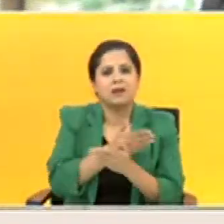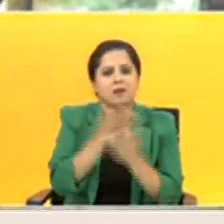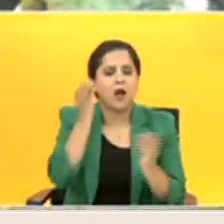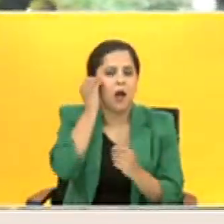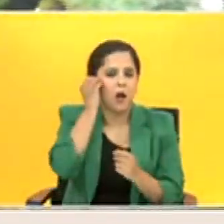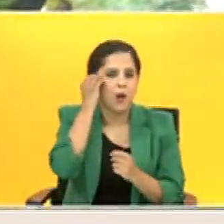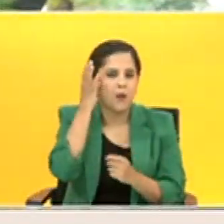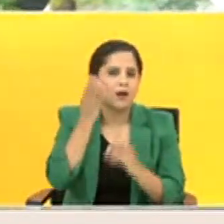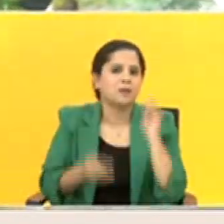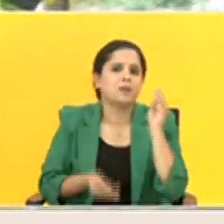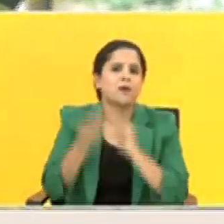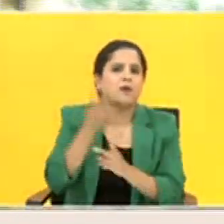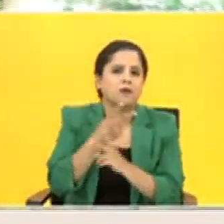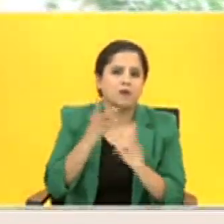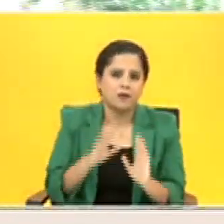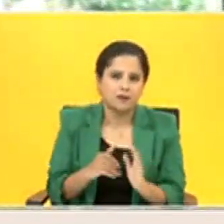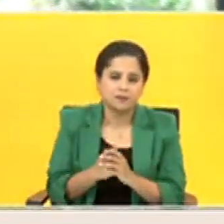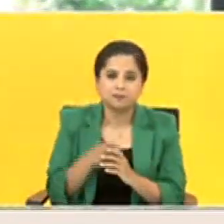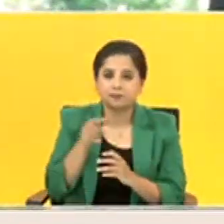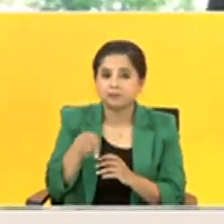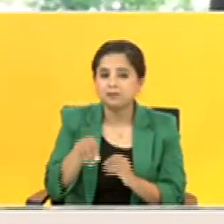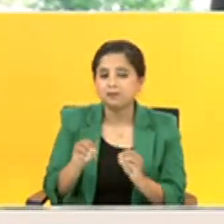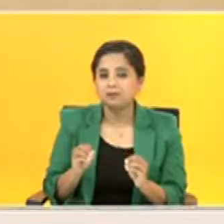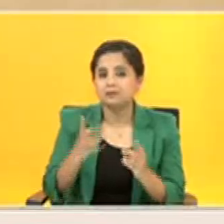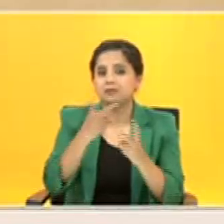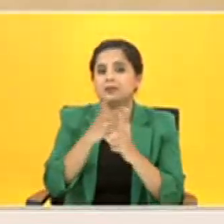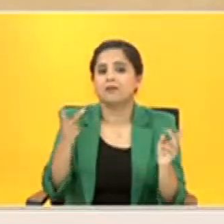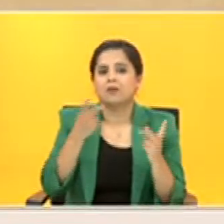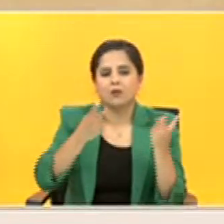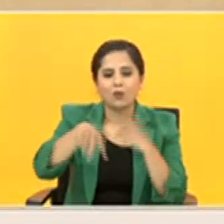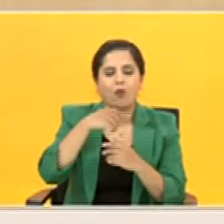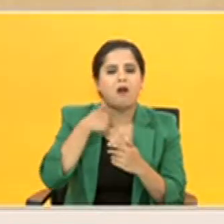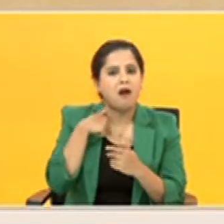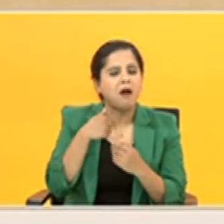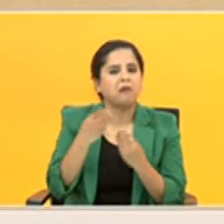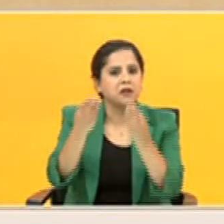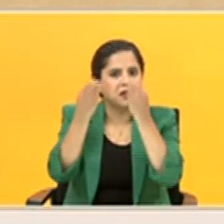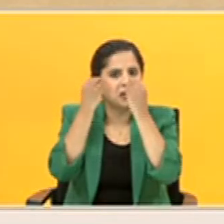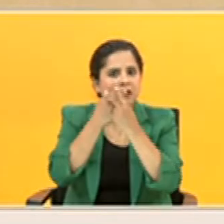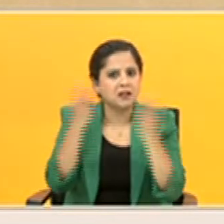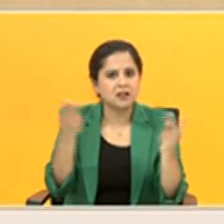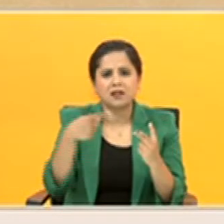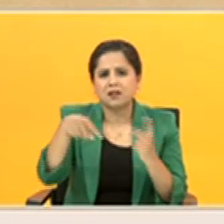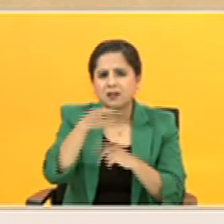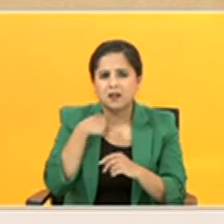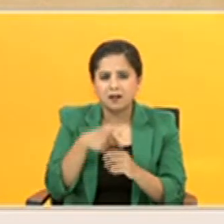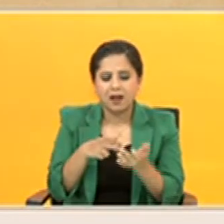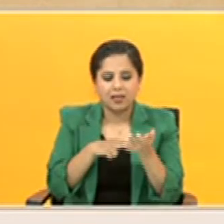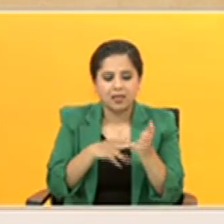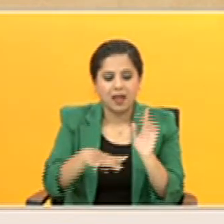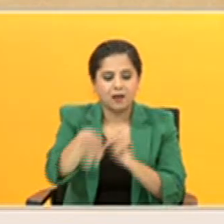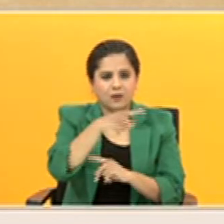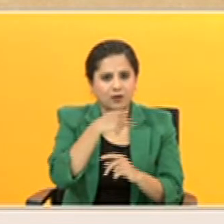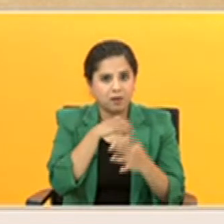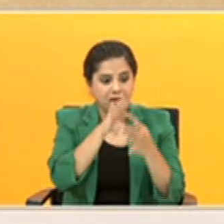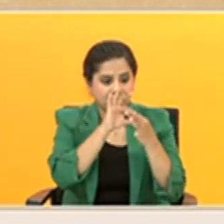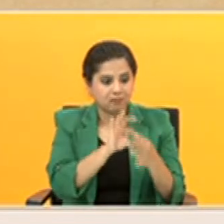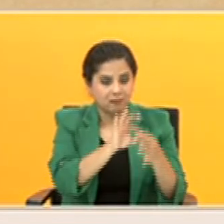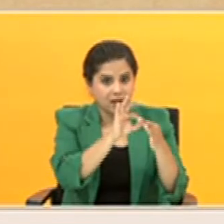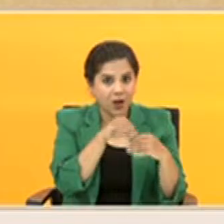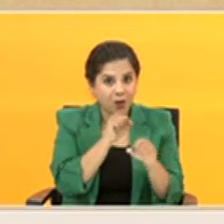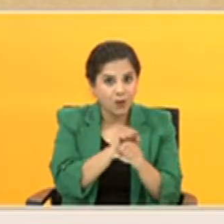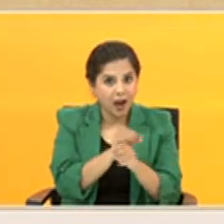अवेयरनेस भी बढ़ रही है। ये पहल हमें सिखाती है कि जब हम प्रकृति के साथ तालमेल में काम करते